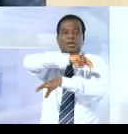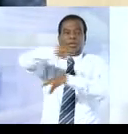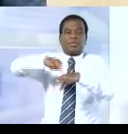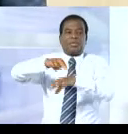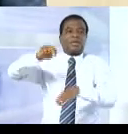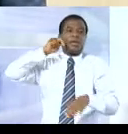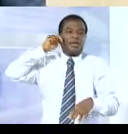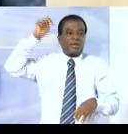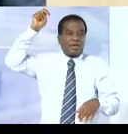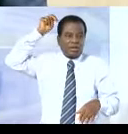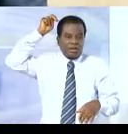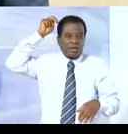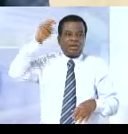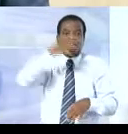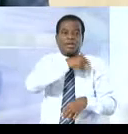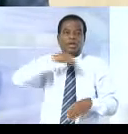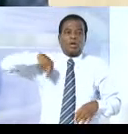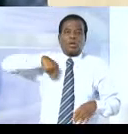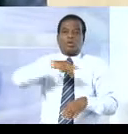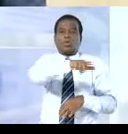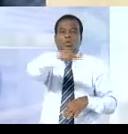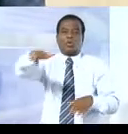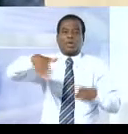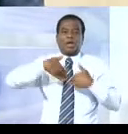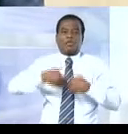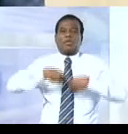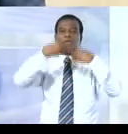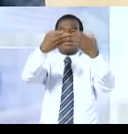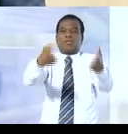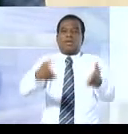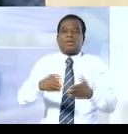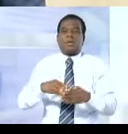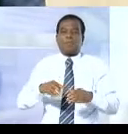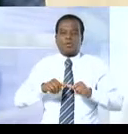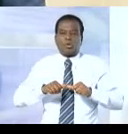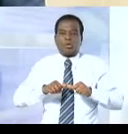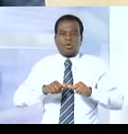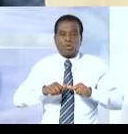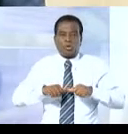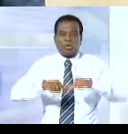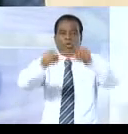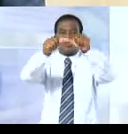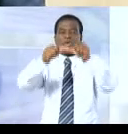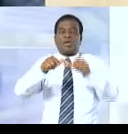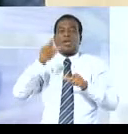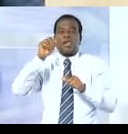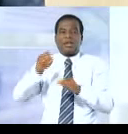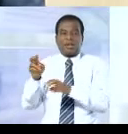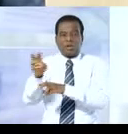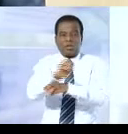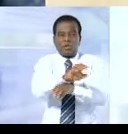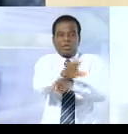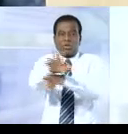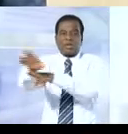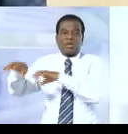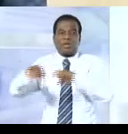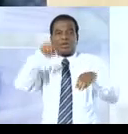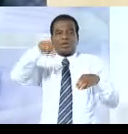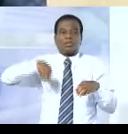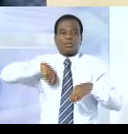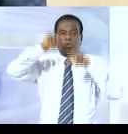Niger, et nous lui avons demandé de continuer les orientations et de faire en sorte que nous